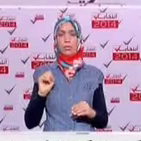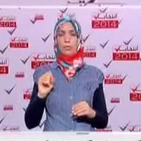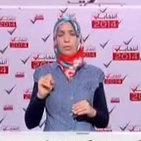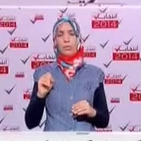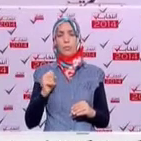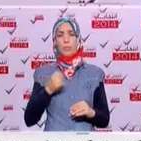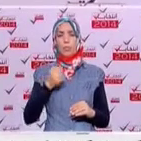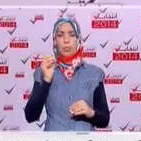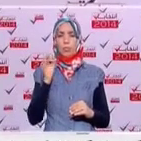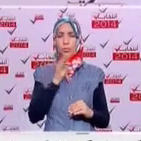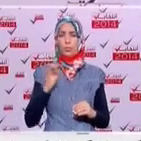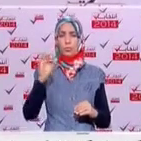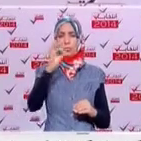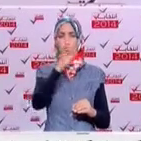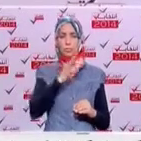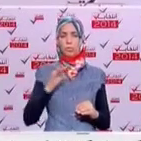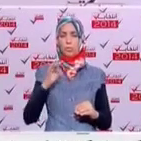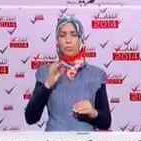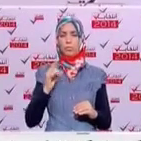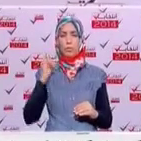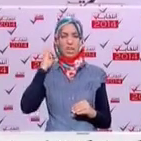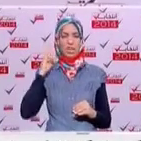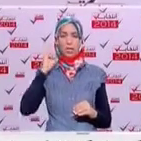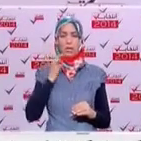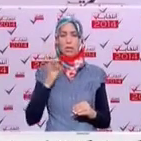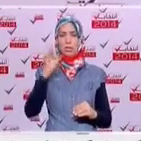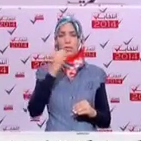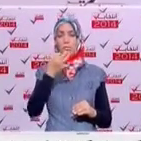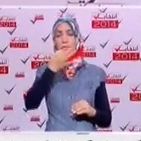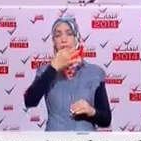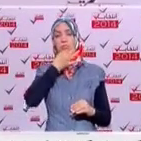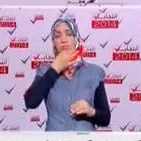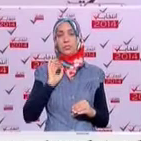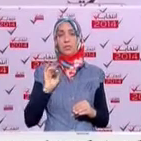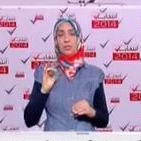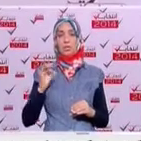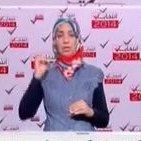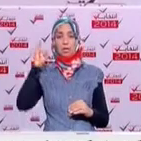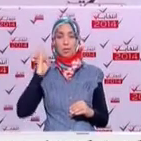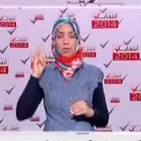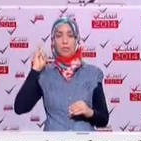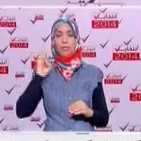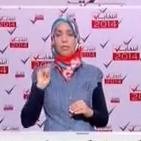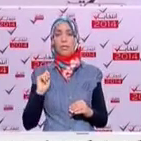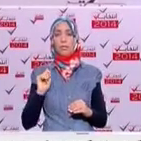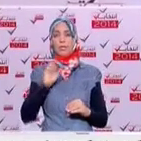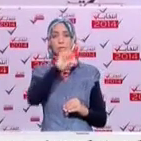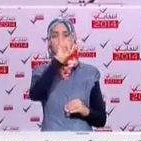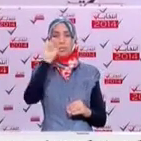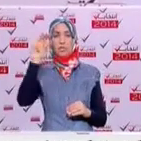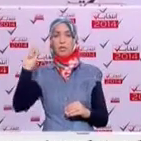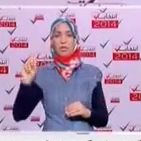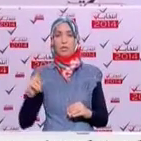حتى من العهد الأندلسي، ومع ذلك ما يوقعش استغلال هذه المعالم التاريخية في سياحة تاريخية